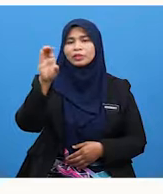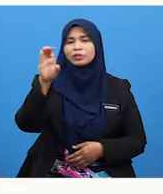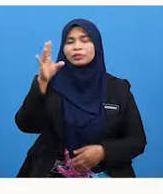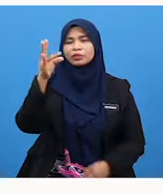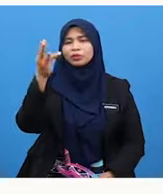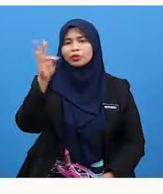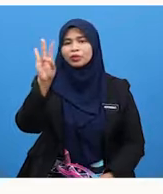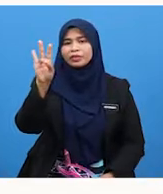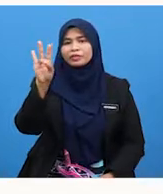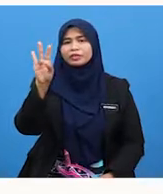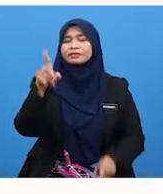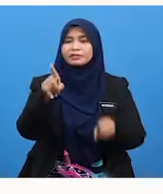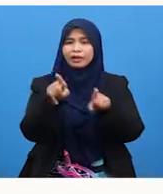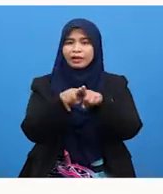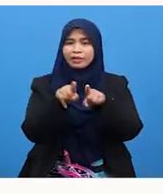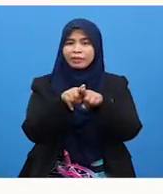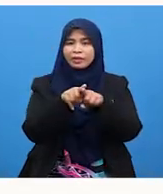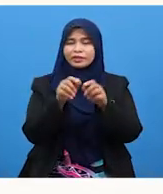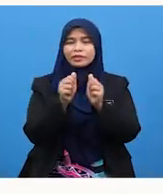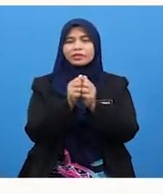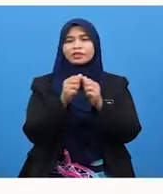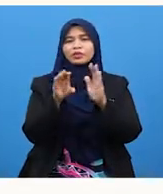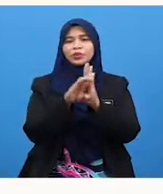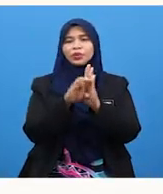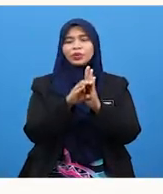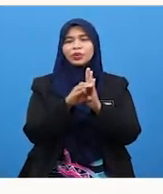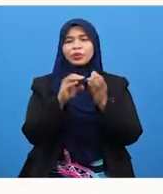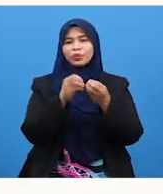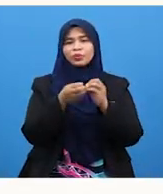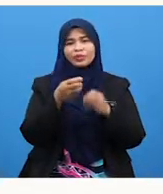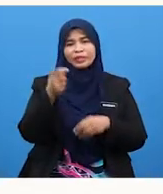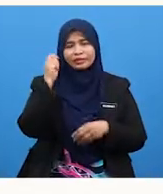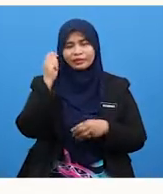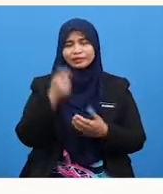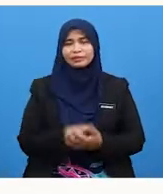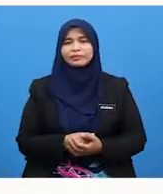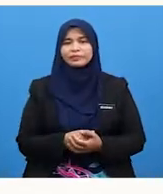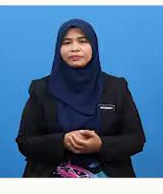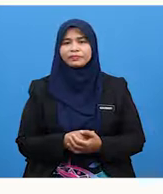516,217. Samalah dengan contoh nombor yang sebentar tadi.